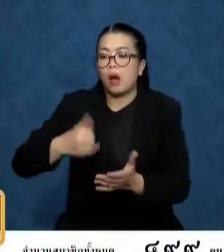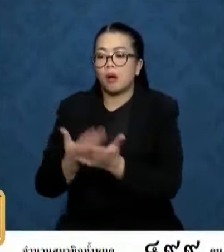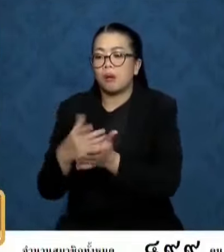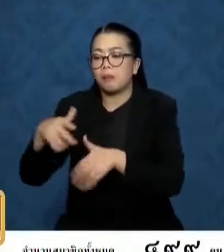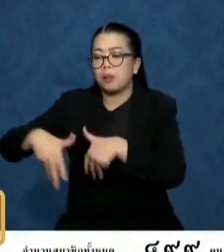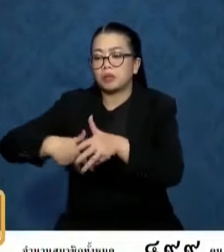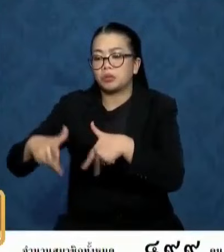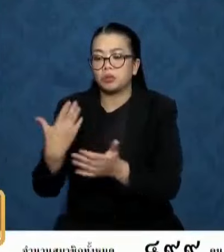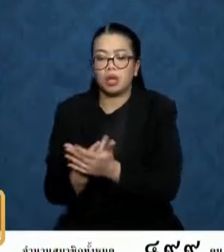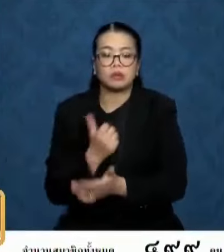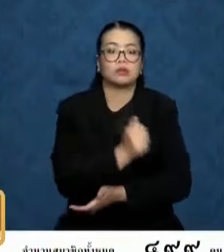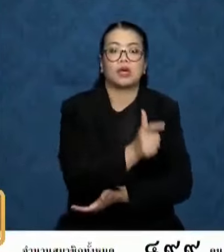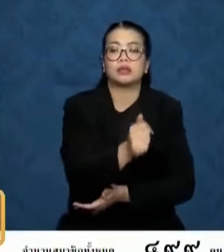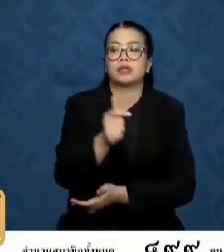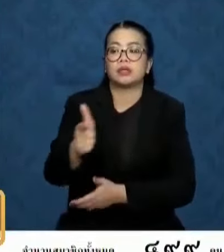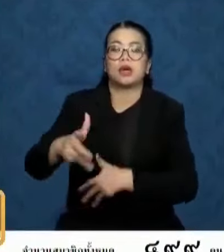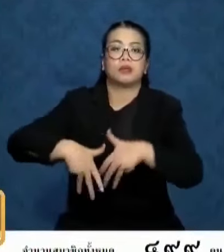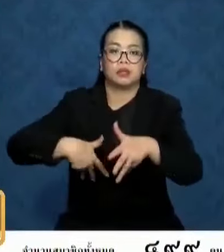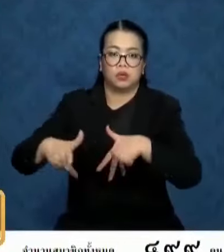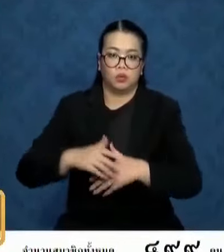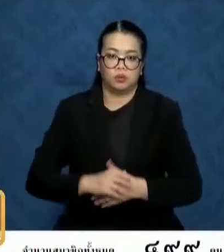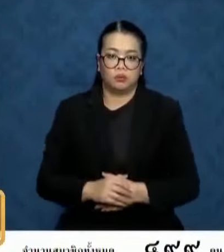มาจ่ายให้ประชาชน